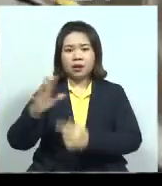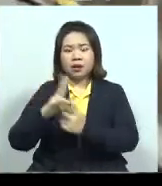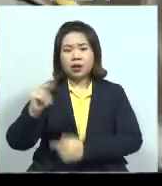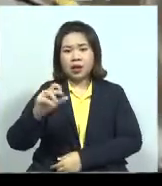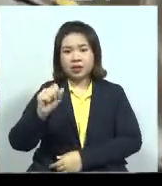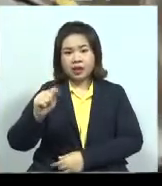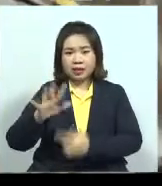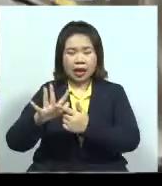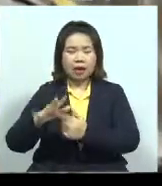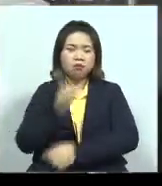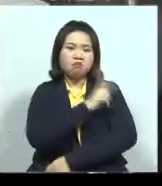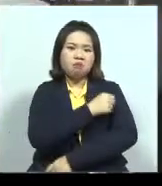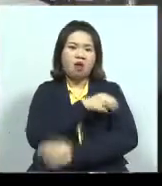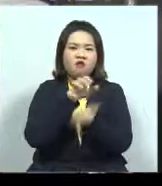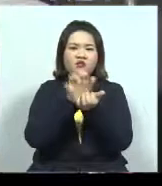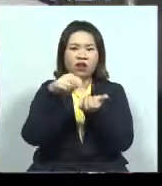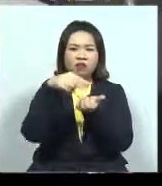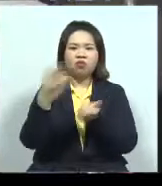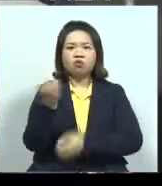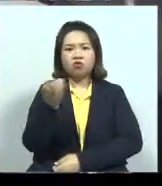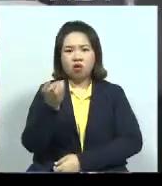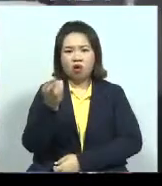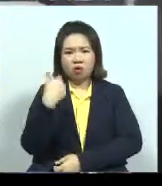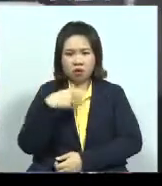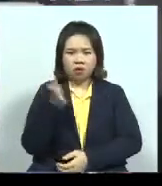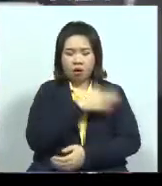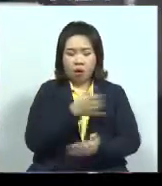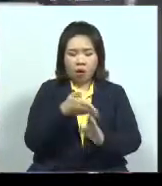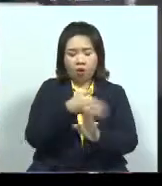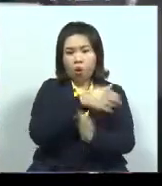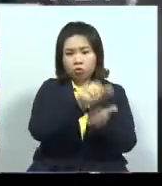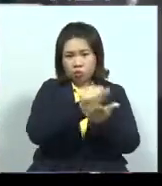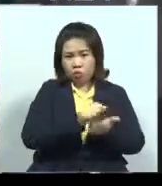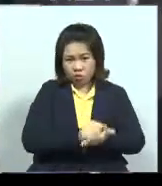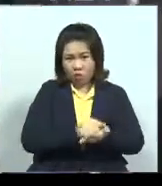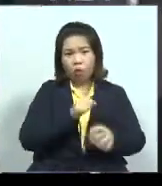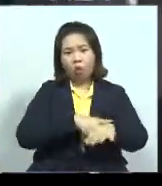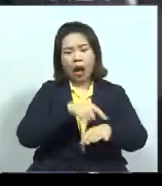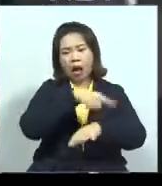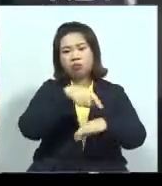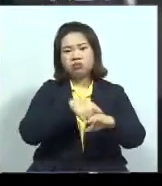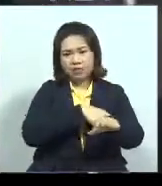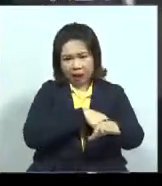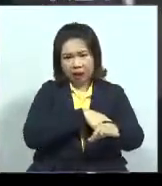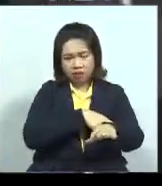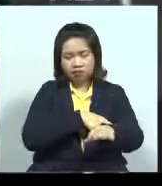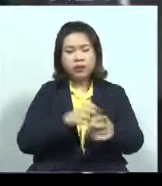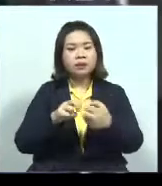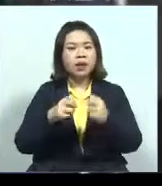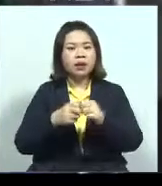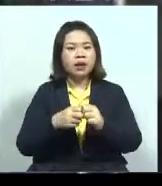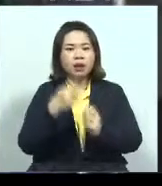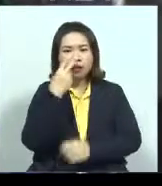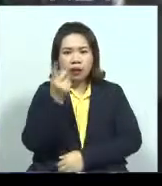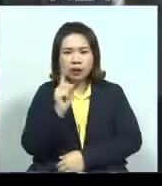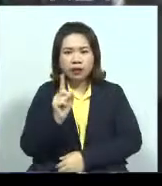ทันตกรรมไม่เพียงพอทำให้ประชาชนต้องจองคิวและใช้เวลานานกว่าจะได้รับการรักษาปัญหาส่วนใหญ่ที่พ